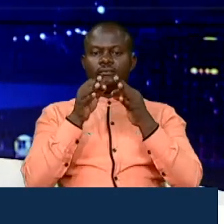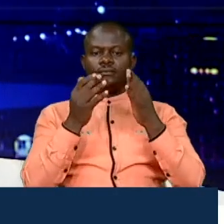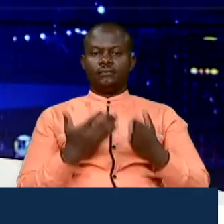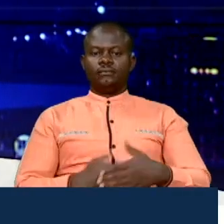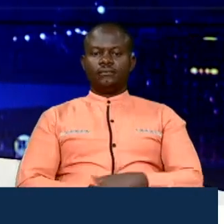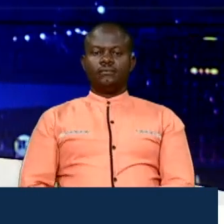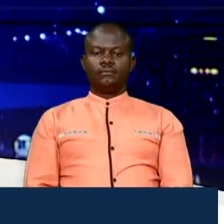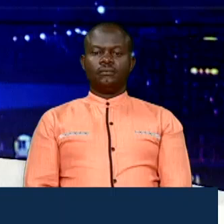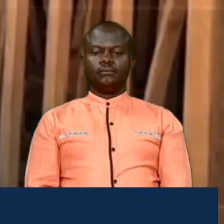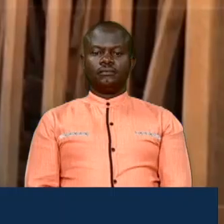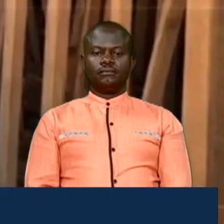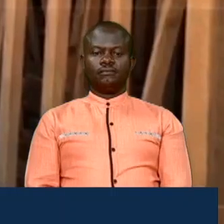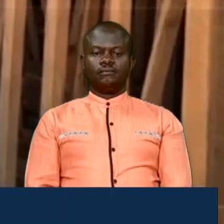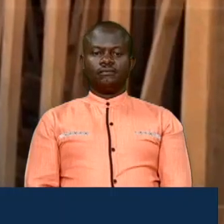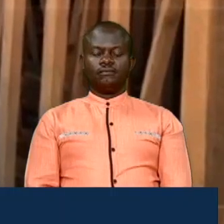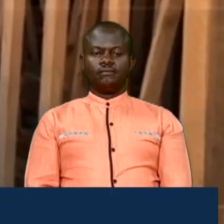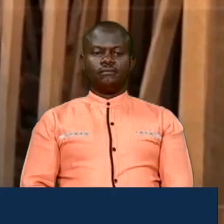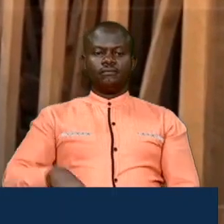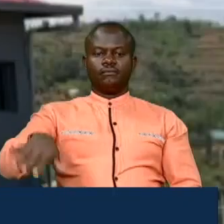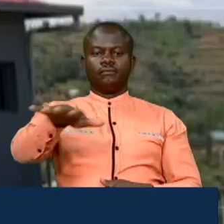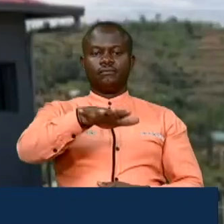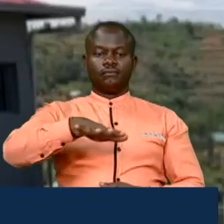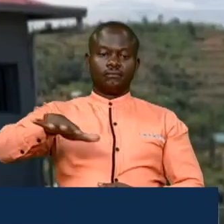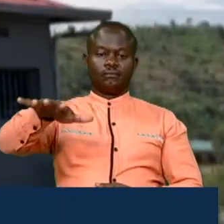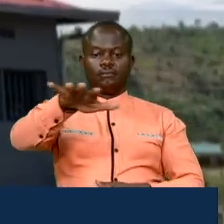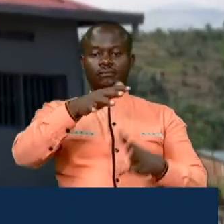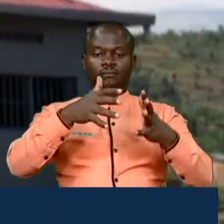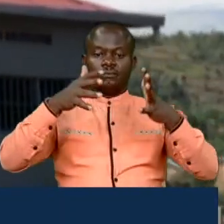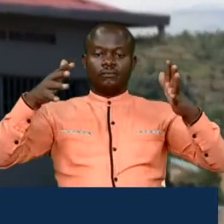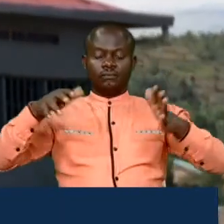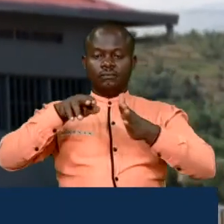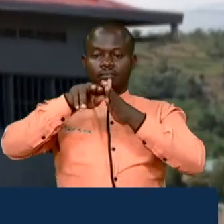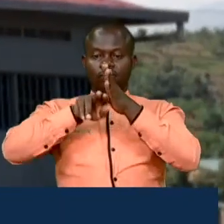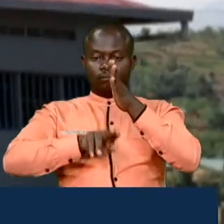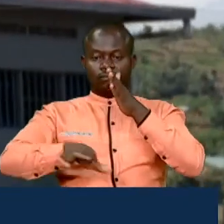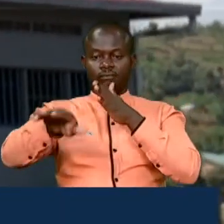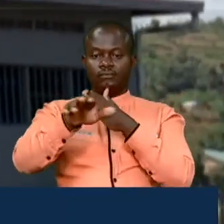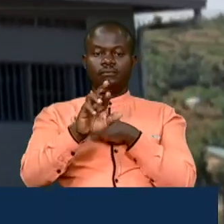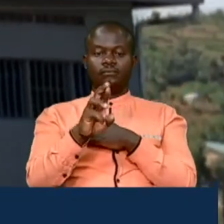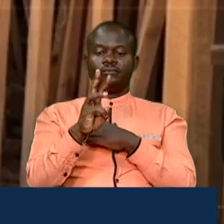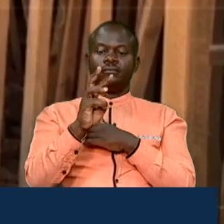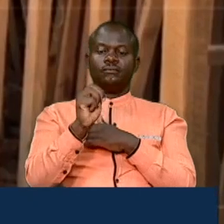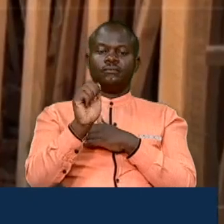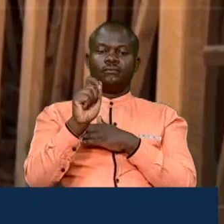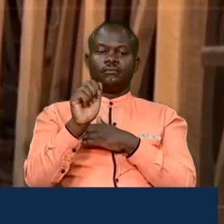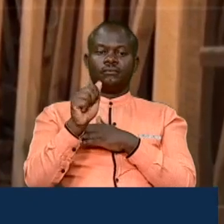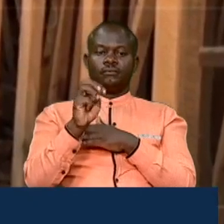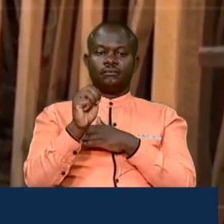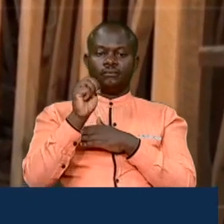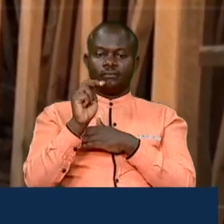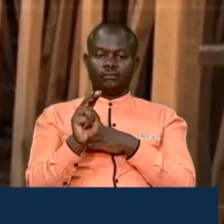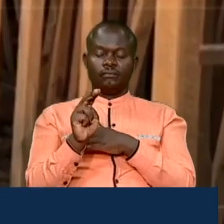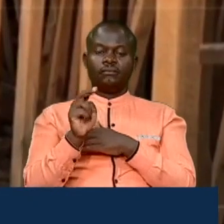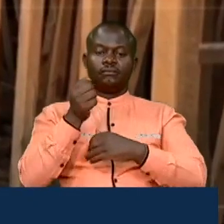arakomeza. Niho hazagurirwa imva y'urwibutso rwa Rwamatamu, hakaba ariho imirimo imo